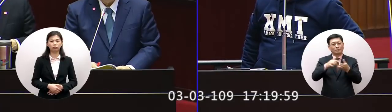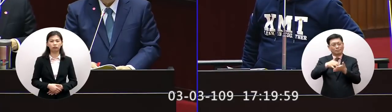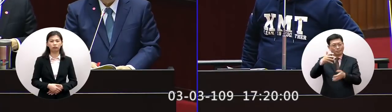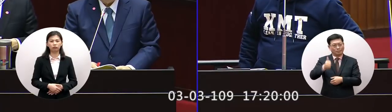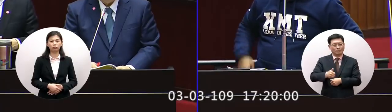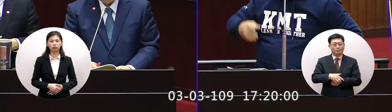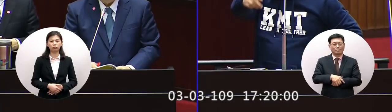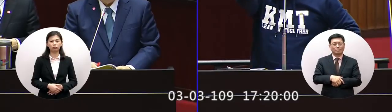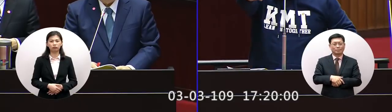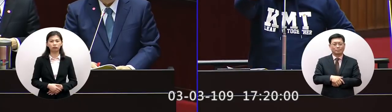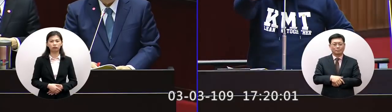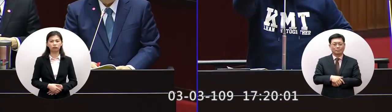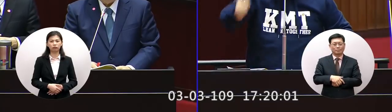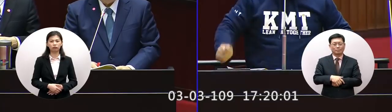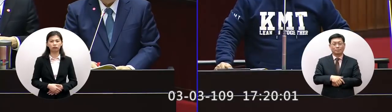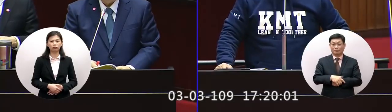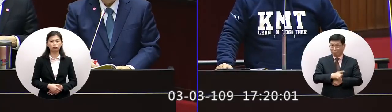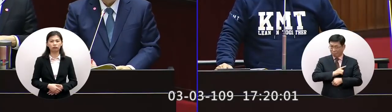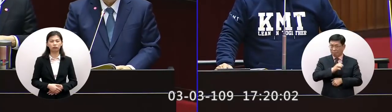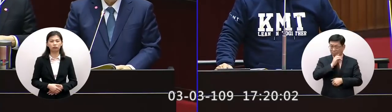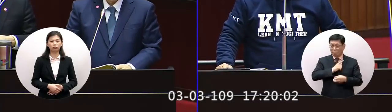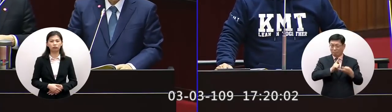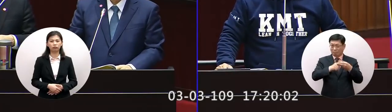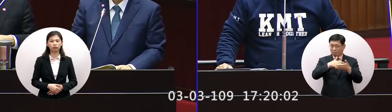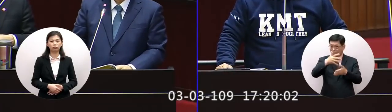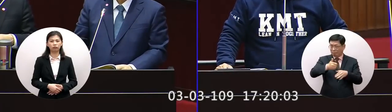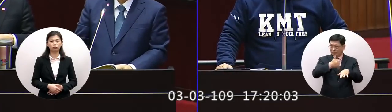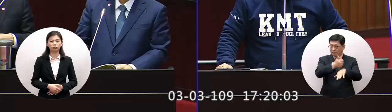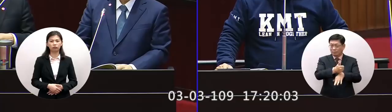长。你做主计长啊，